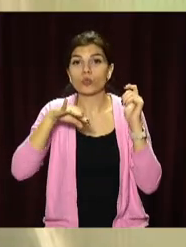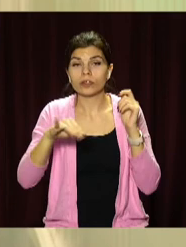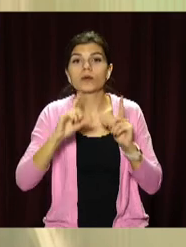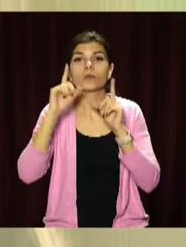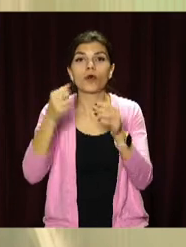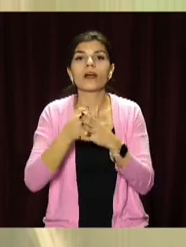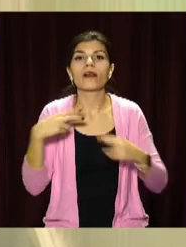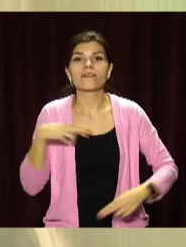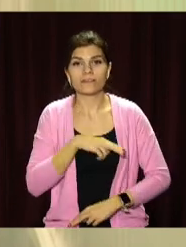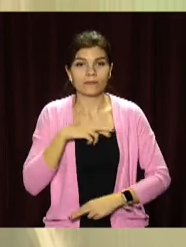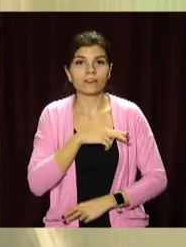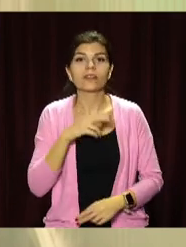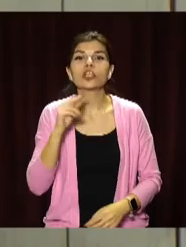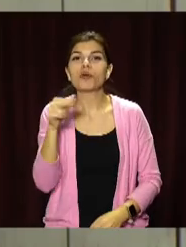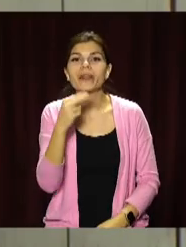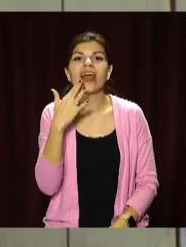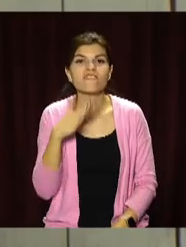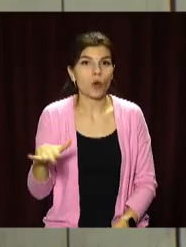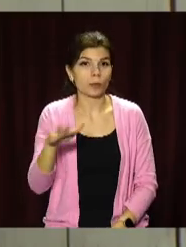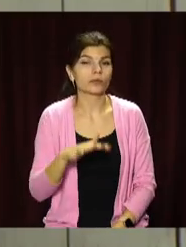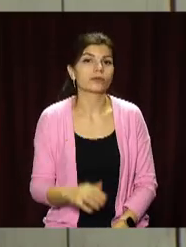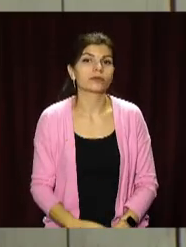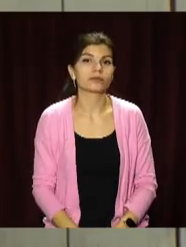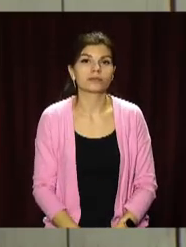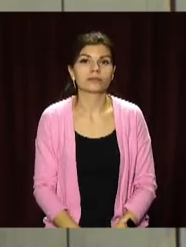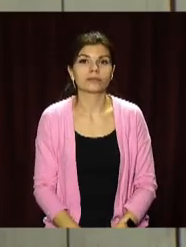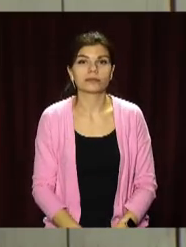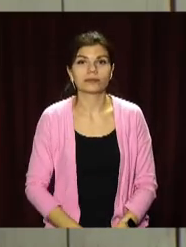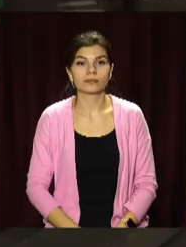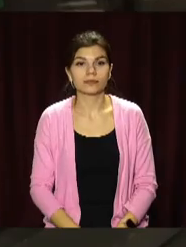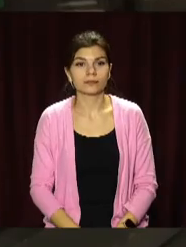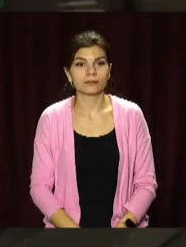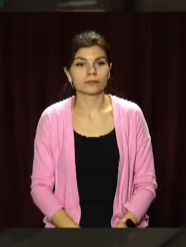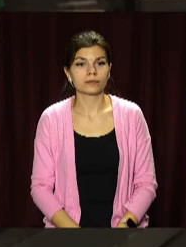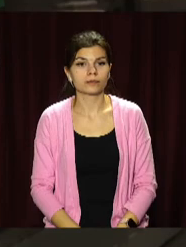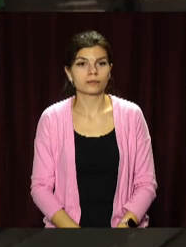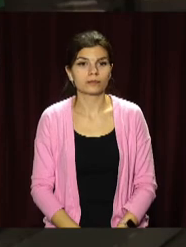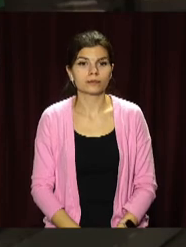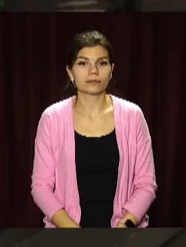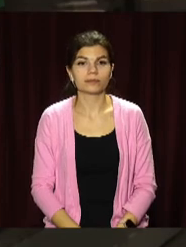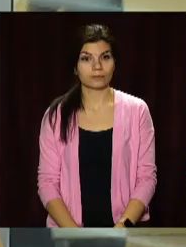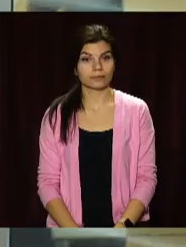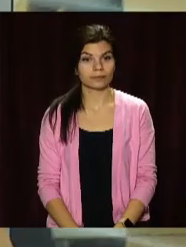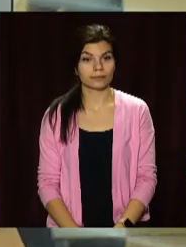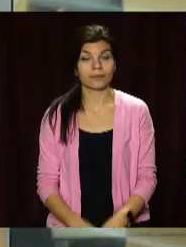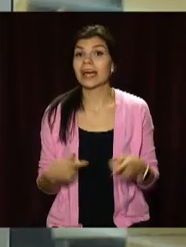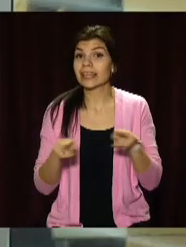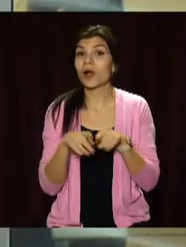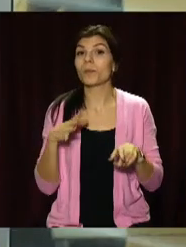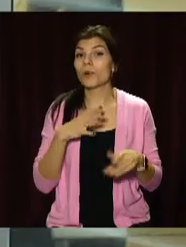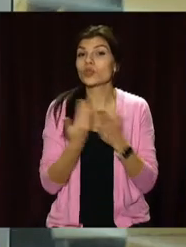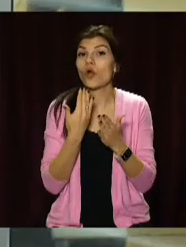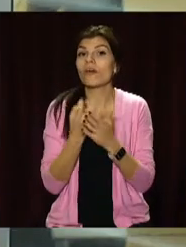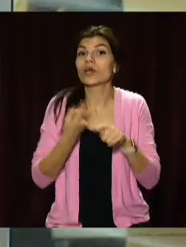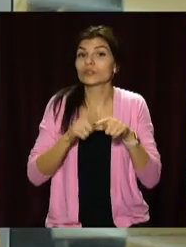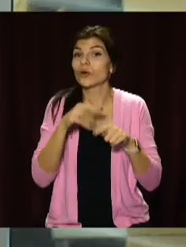поїдуть до Фінляндії на чемпіонат Європи. В'ячеслав Куліш, Євген Коденцов, Open News, телеканал «Відкритий». Такими були новини на